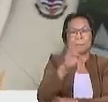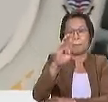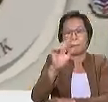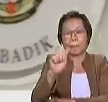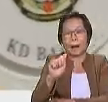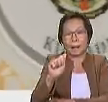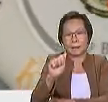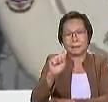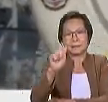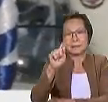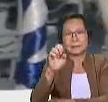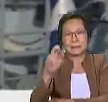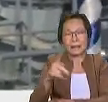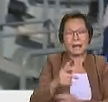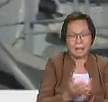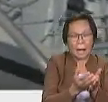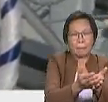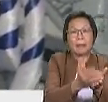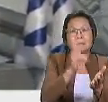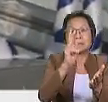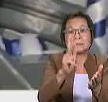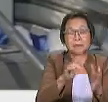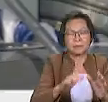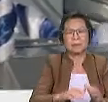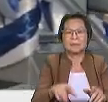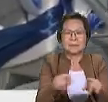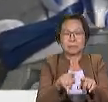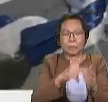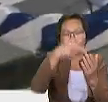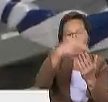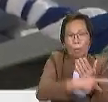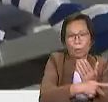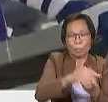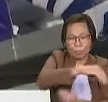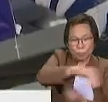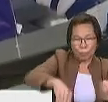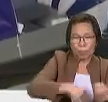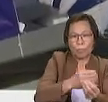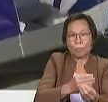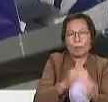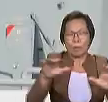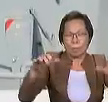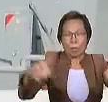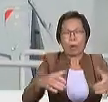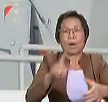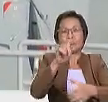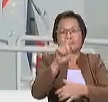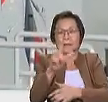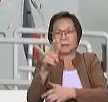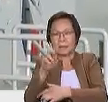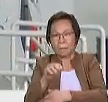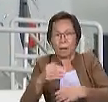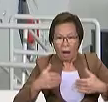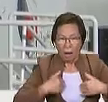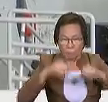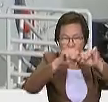kapal RMS ketiga pasukan berkenaan sejajar program transformasi Armada tldm ia dilengkapi